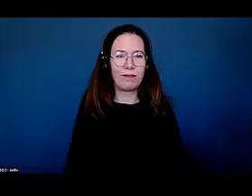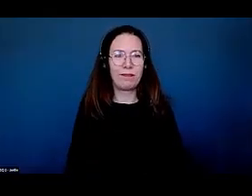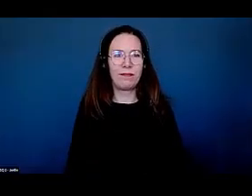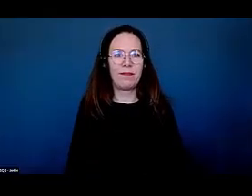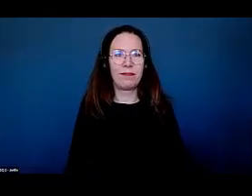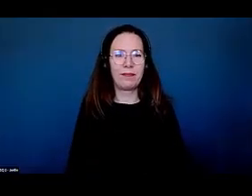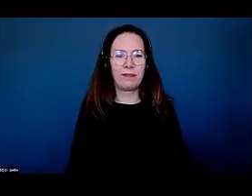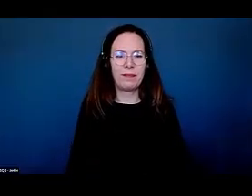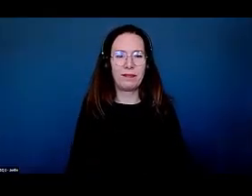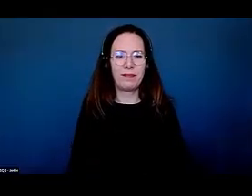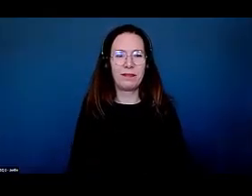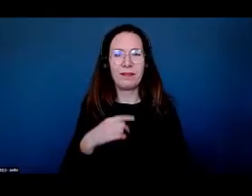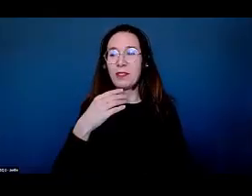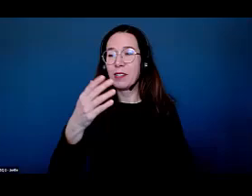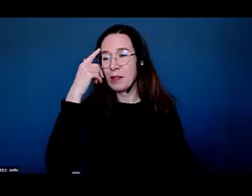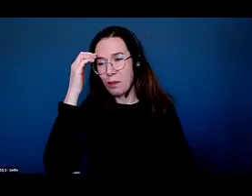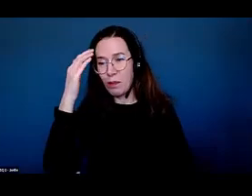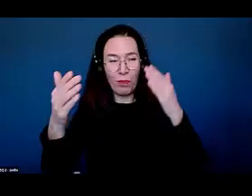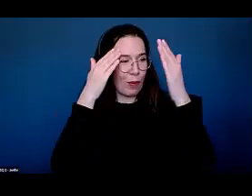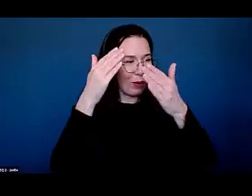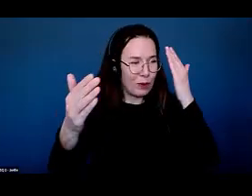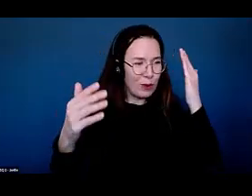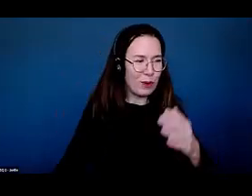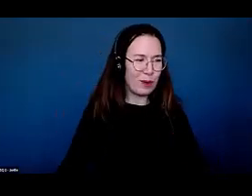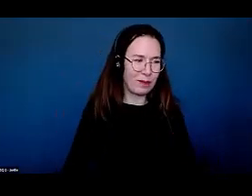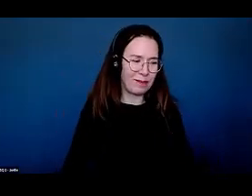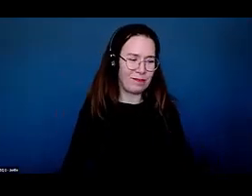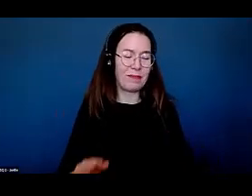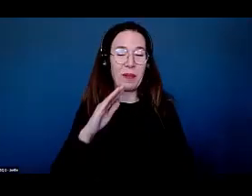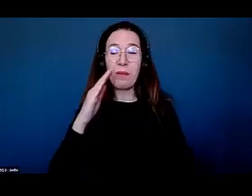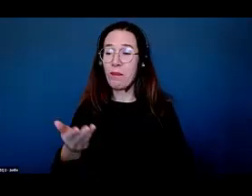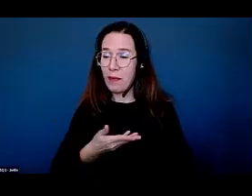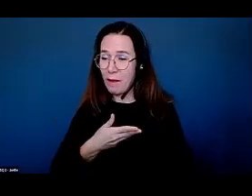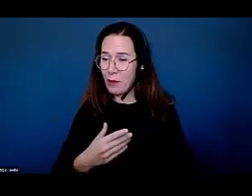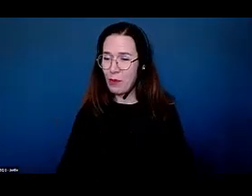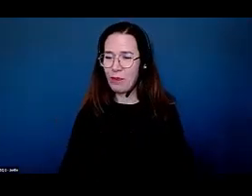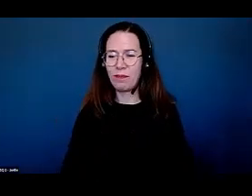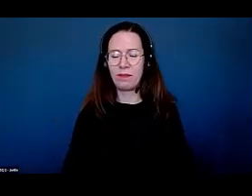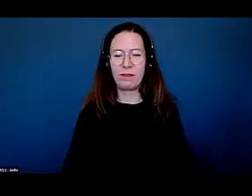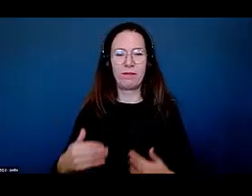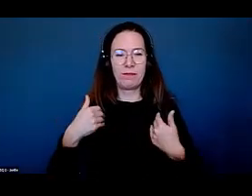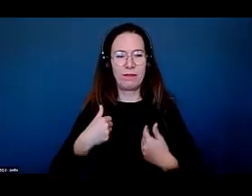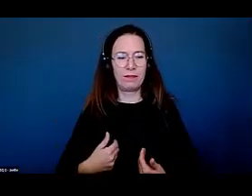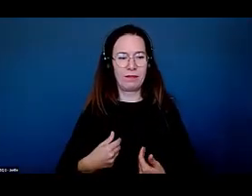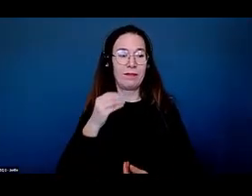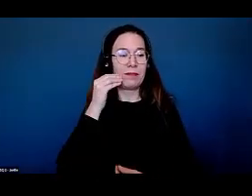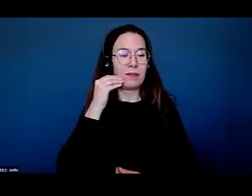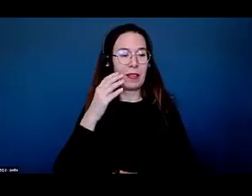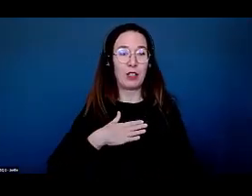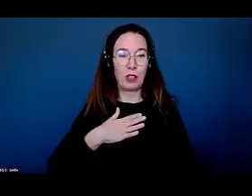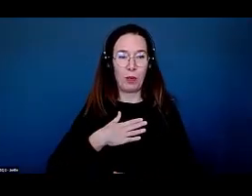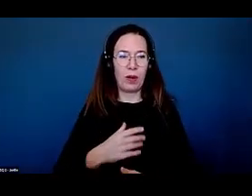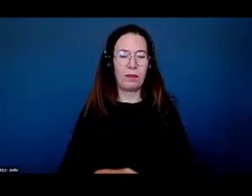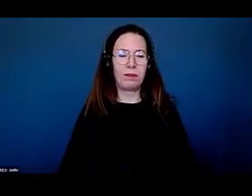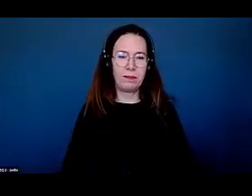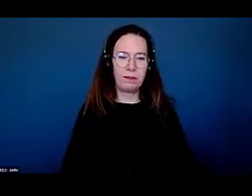Bonjour. Voilà, j'ai dit bonjour à toutes et tous. J'ai dit bienvenue. Je suis chez